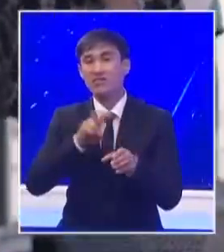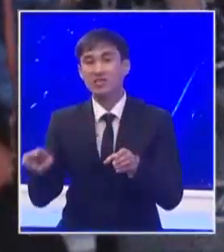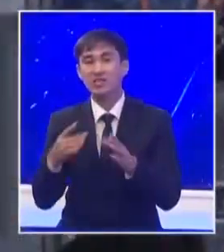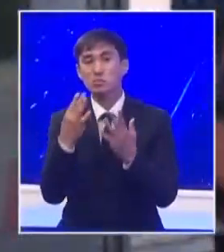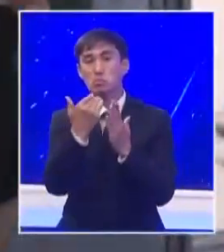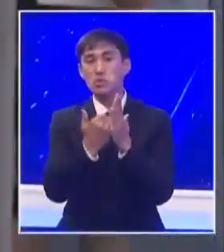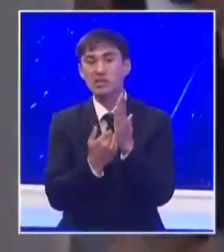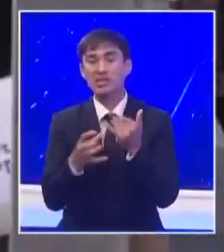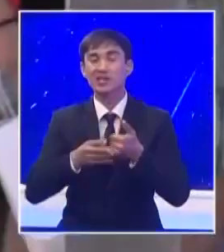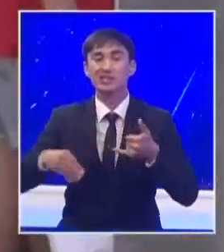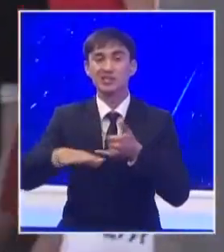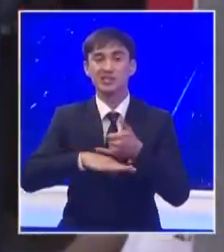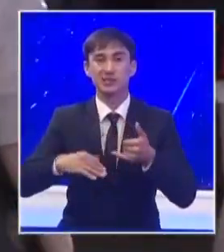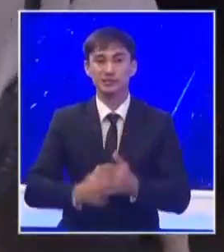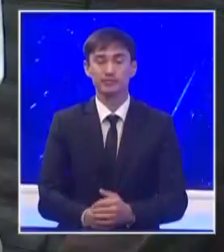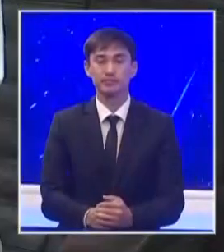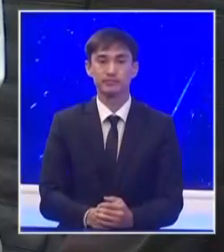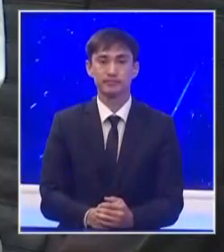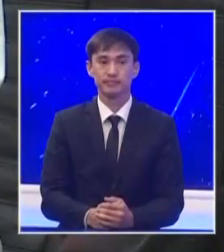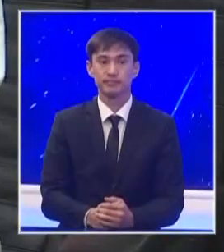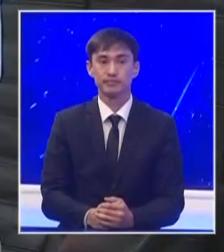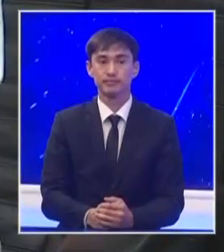списка претендентов на заветные сотки.